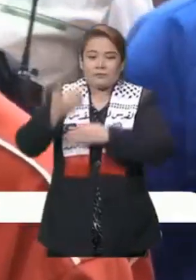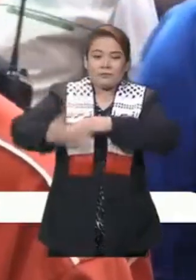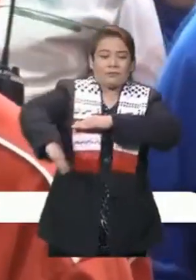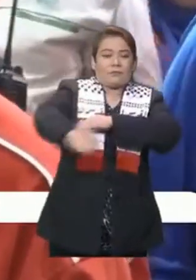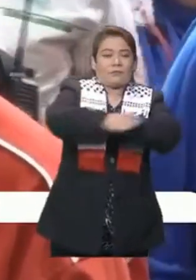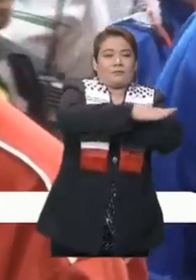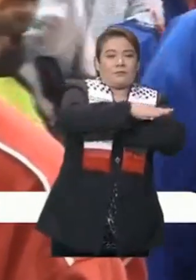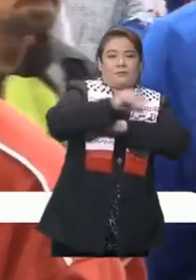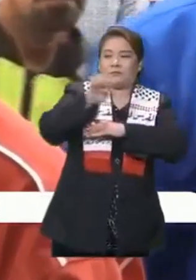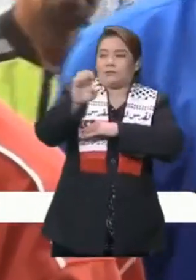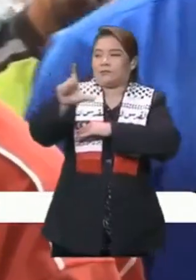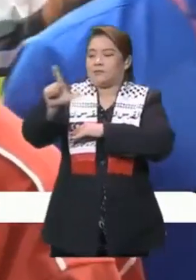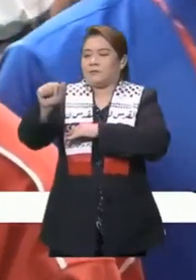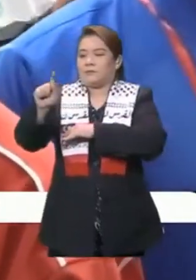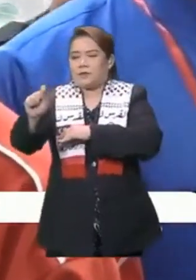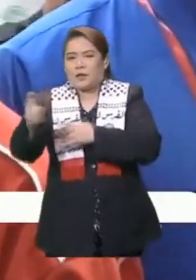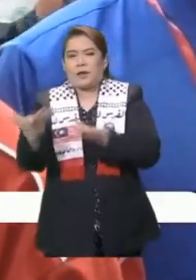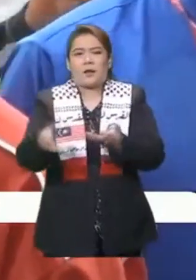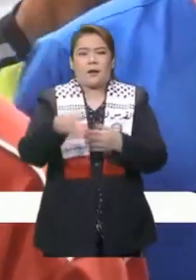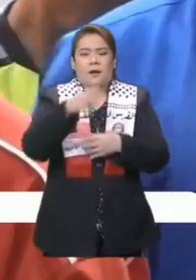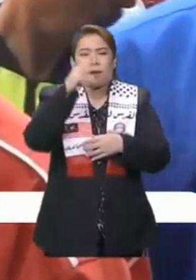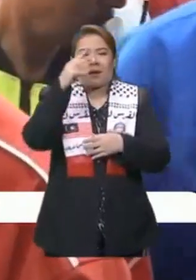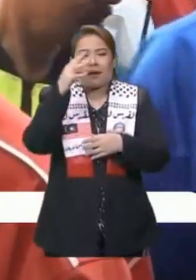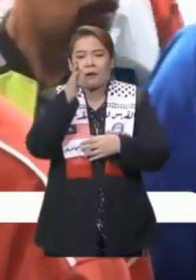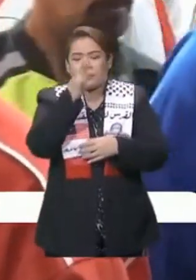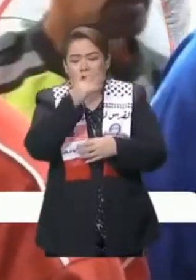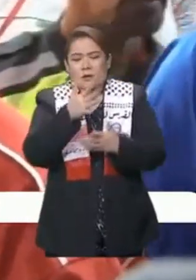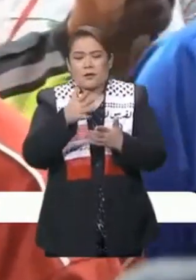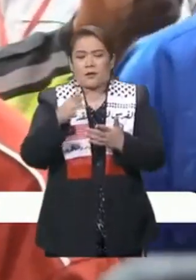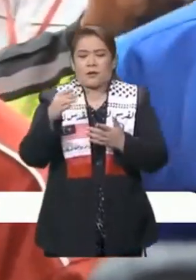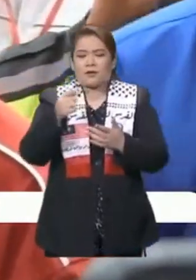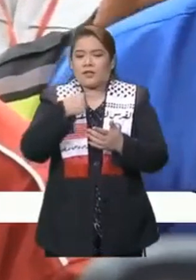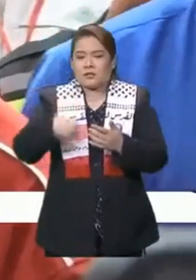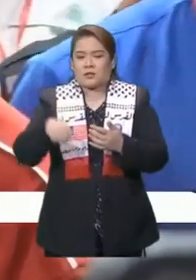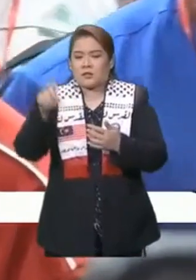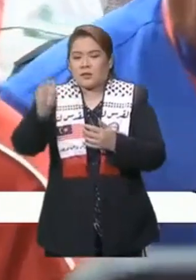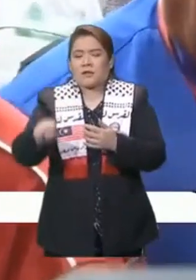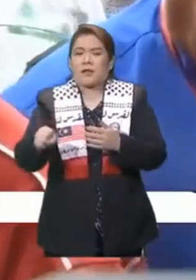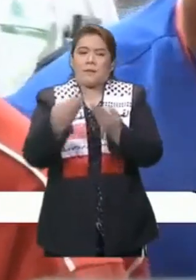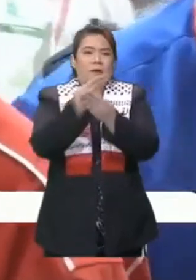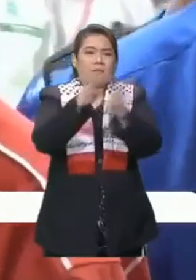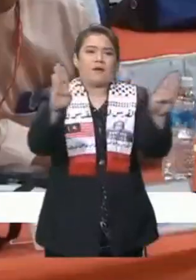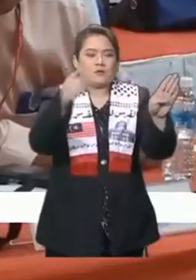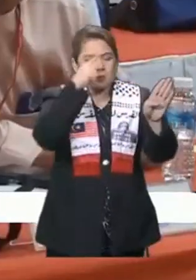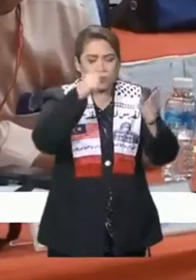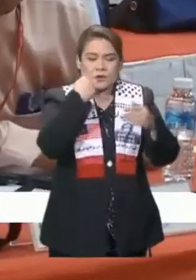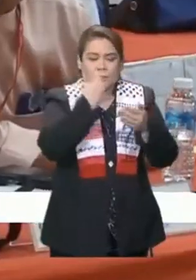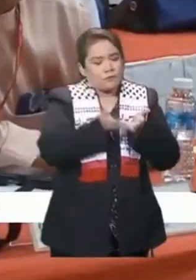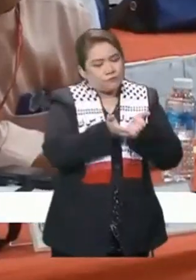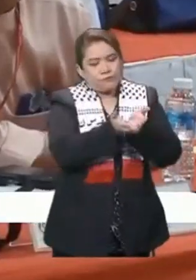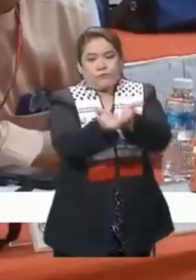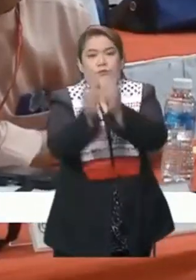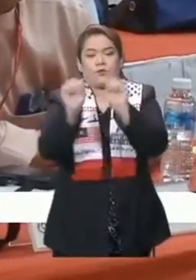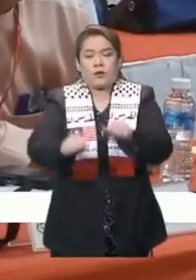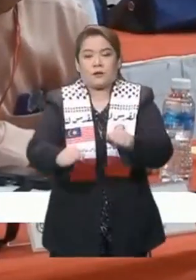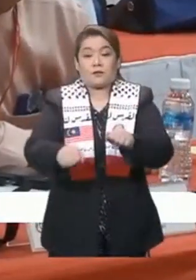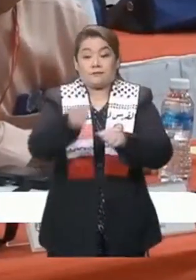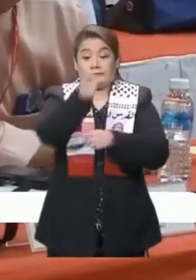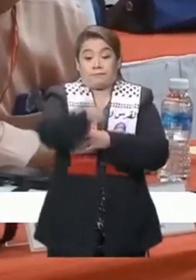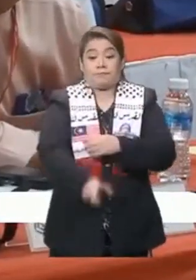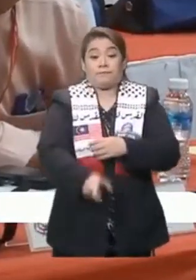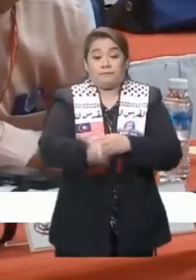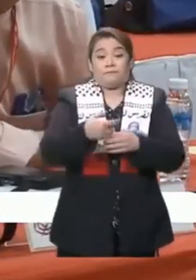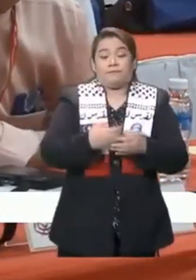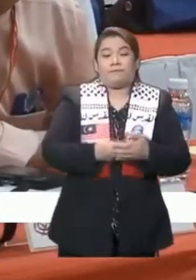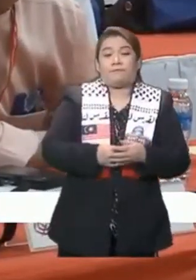perairan-perairan Selat Melaka, Laut China Selatan adalah perairan bebas laluan. Khalid mengulas laporan